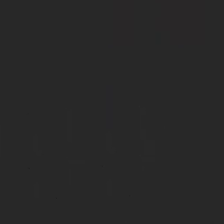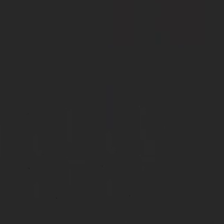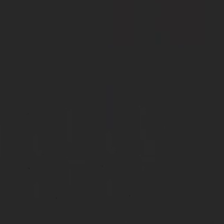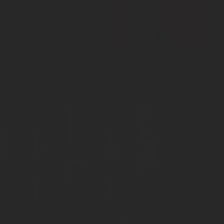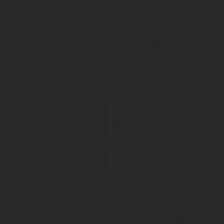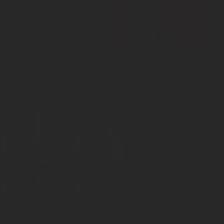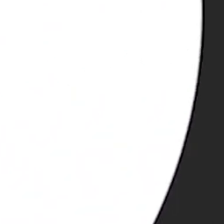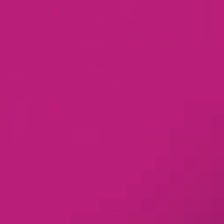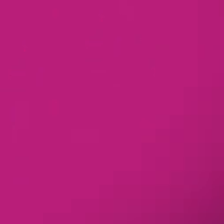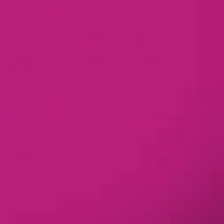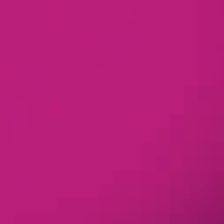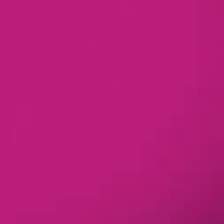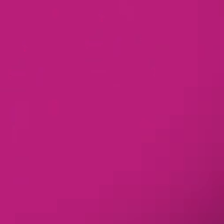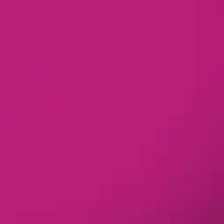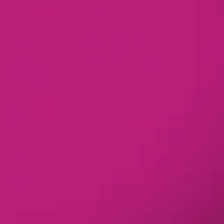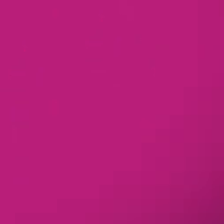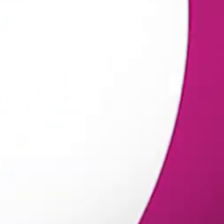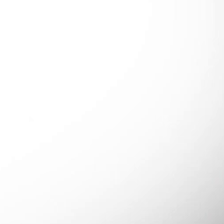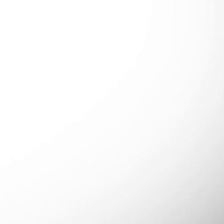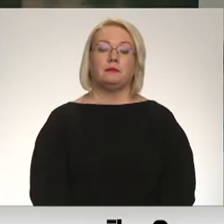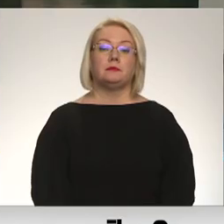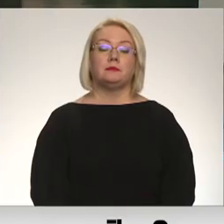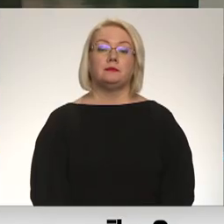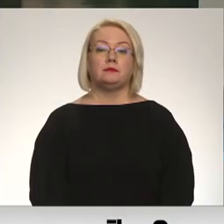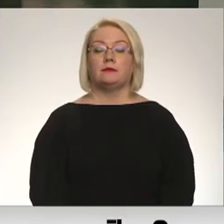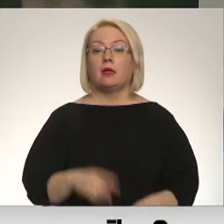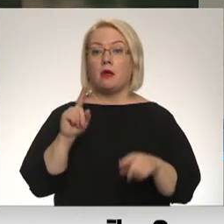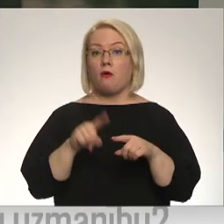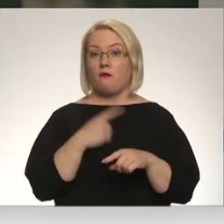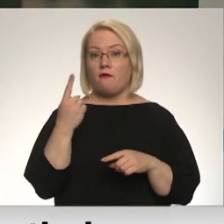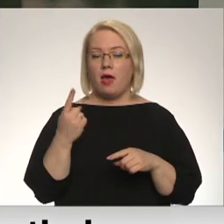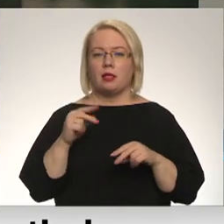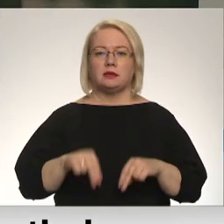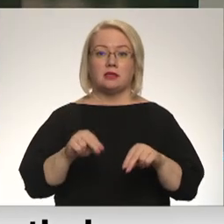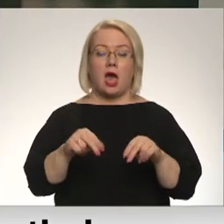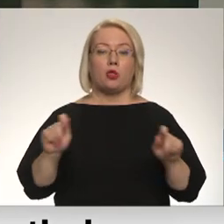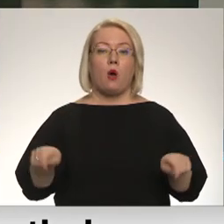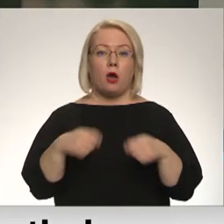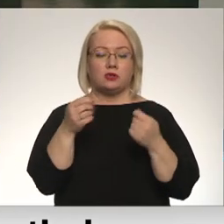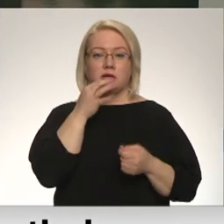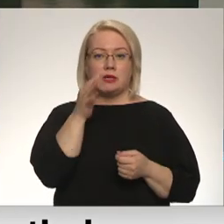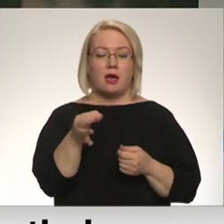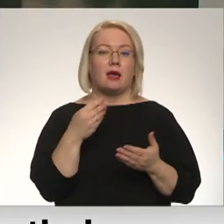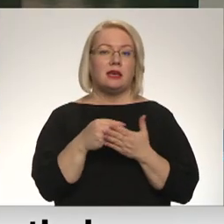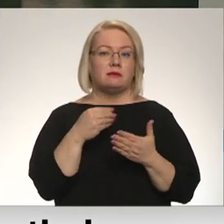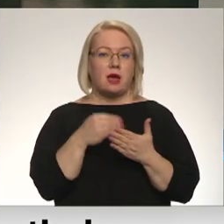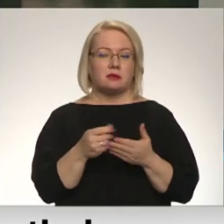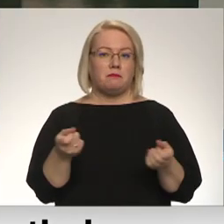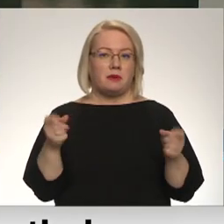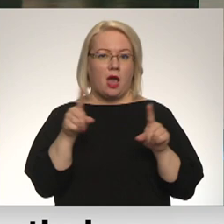Re, viss ēters ir te! Un vēl stādu audzētāja leiška izmaksas šogad